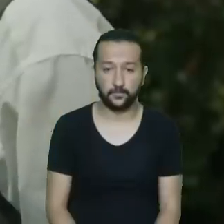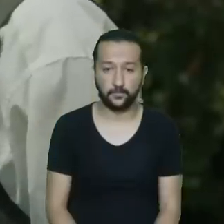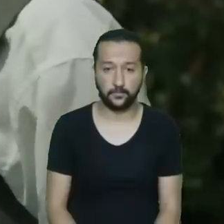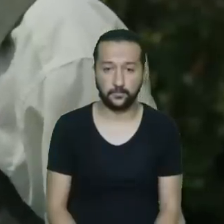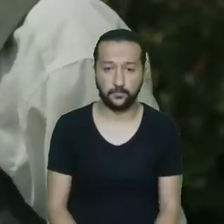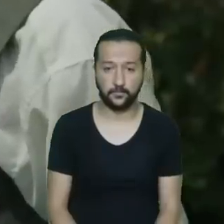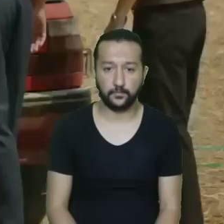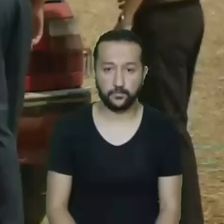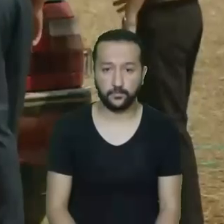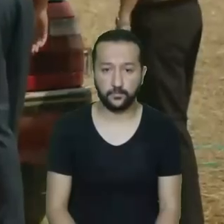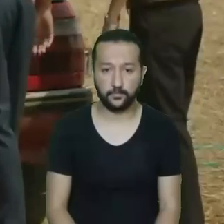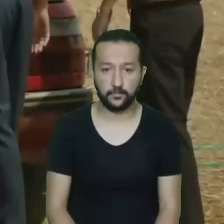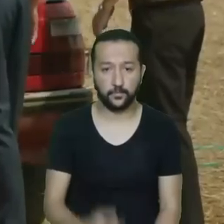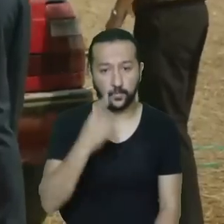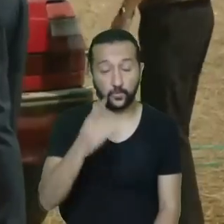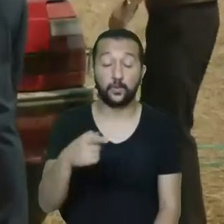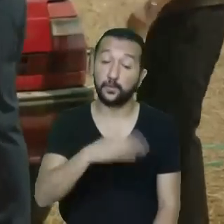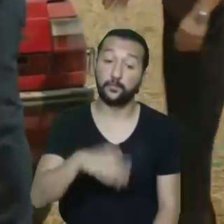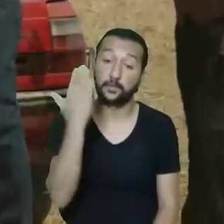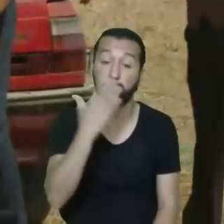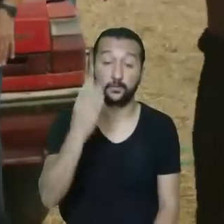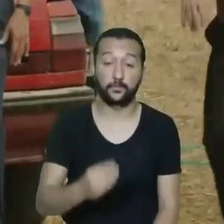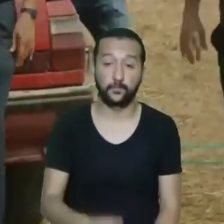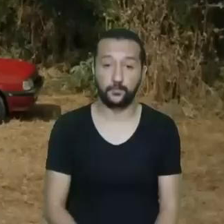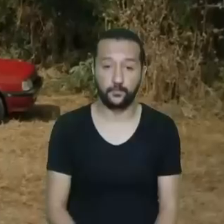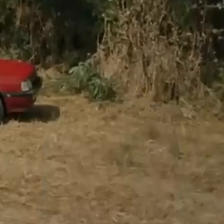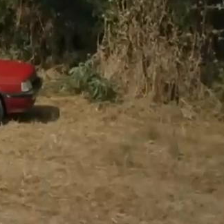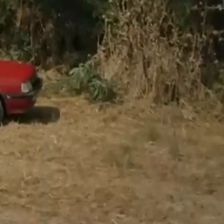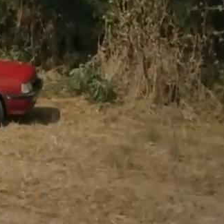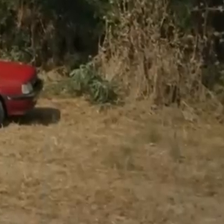Nutukları tutuk bakıştılar. Yürüyün hadi yürü.